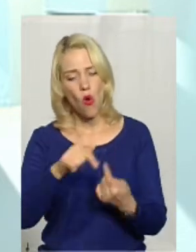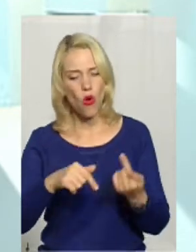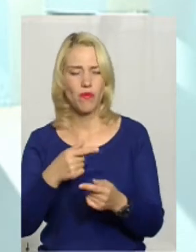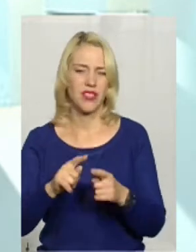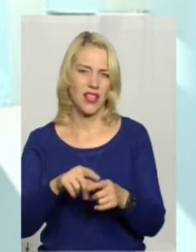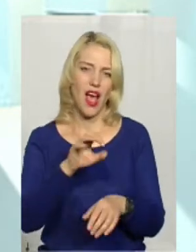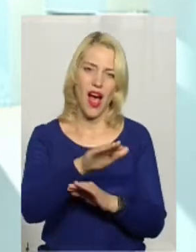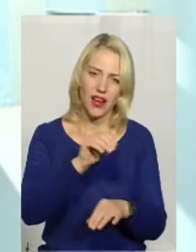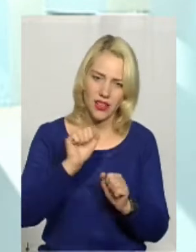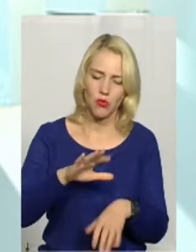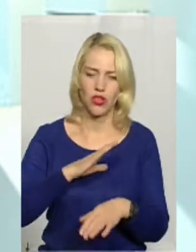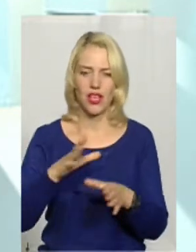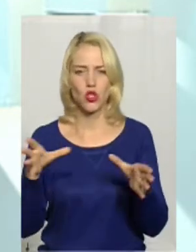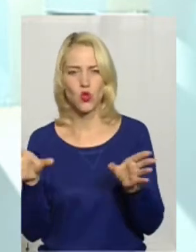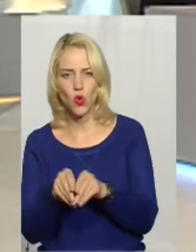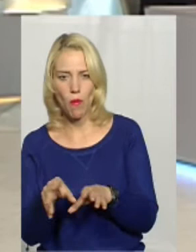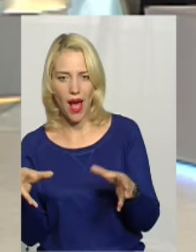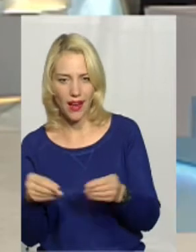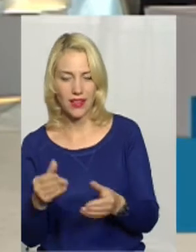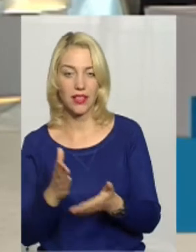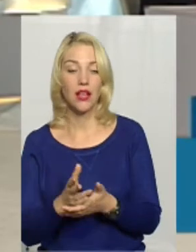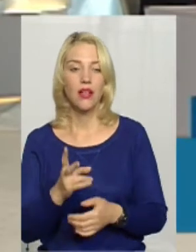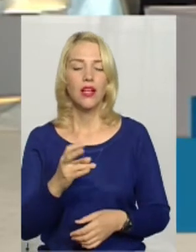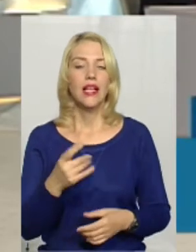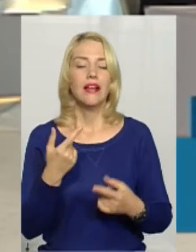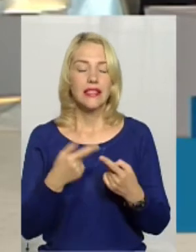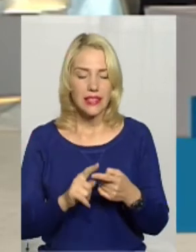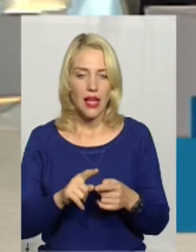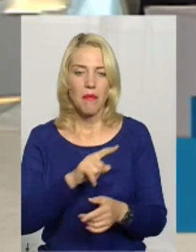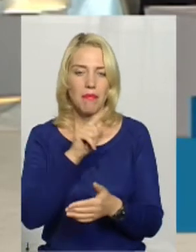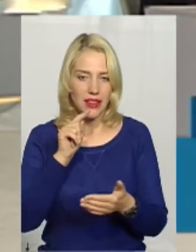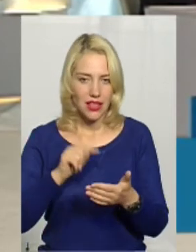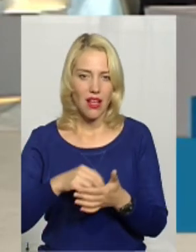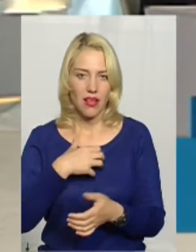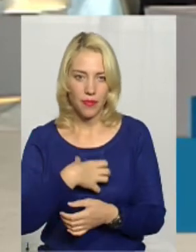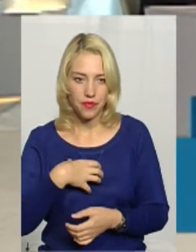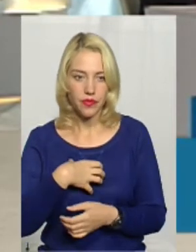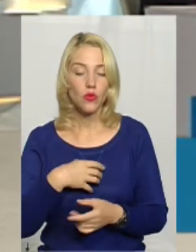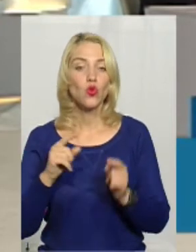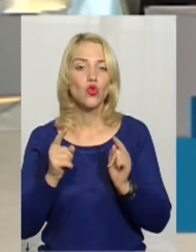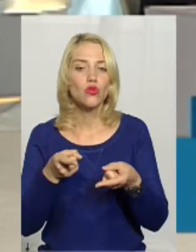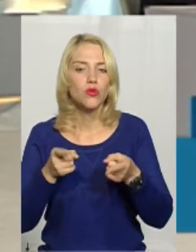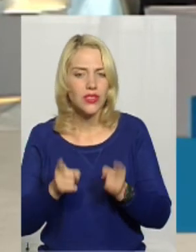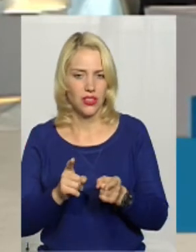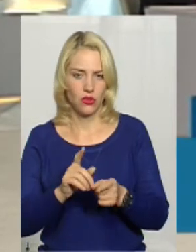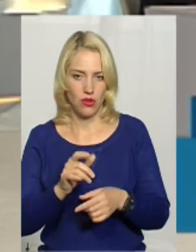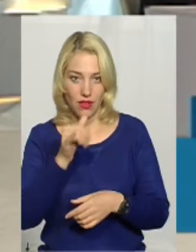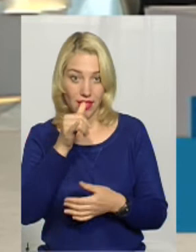ну і суборенда, там є різні речі. Назріло, питання давно перезріло. І чому дійсно не